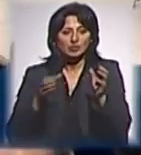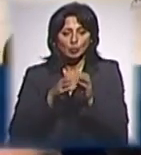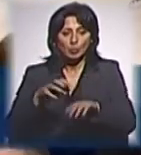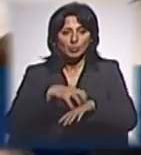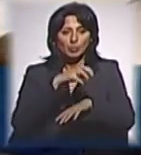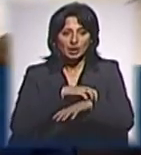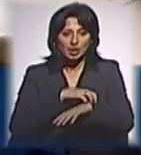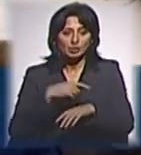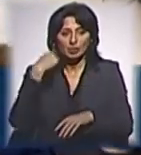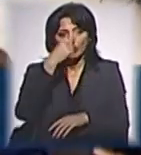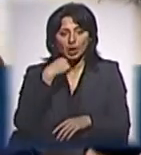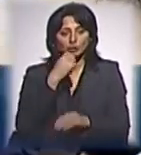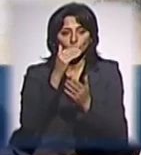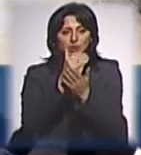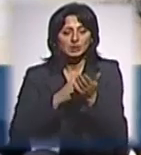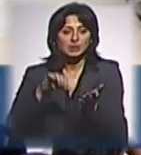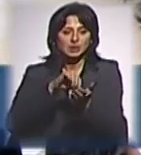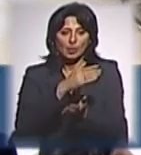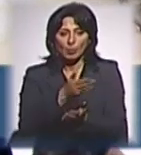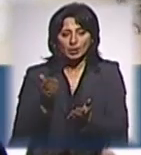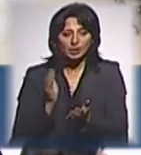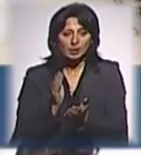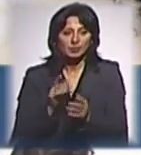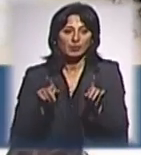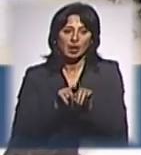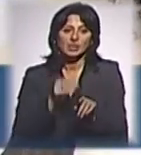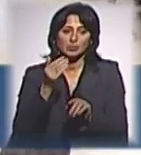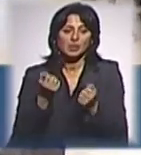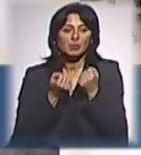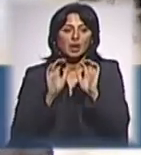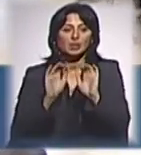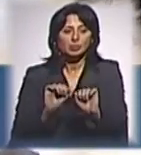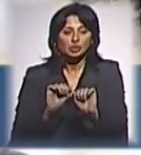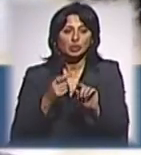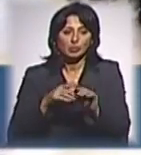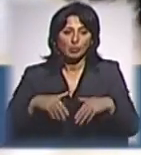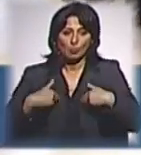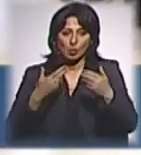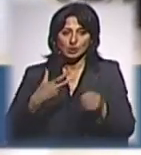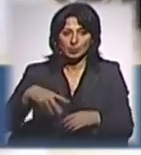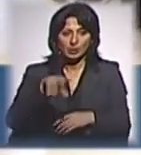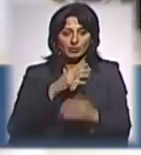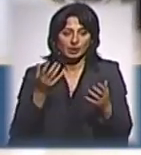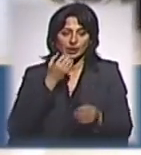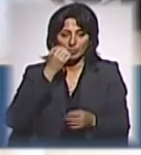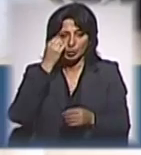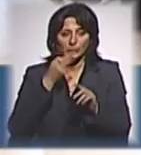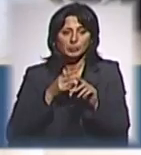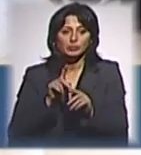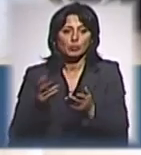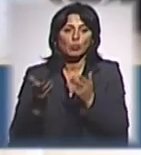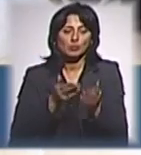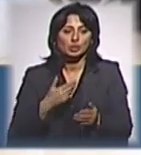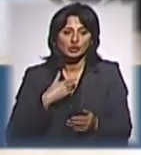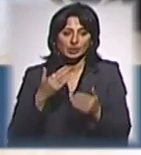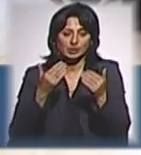ბლოკის პარტიული და მაჟორიტარული სიის წარმომადგენლები და ასევე მათი მხარდამჭერები. მე მოგესალმებით ყველას და დიდი მადლობა იმისთვის, რომ